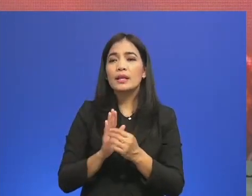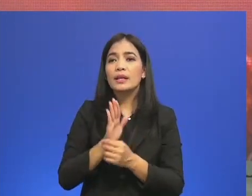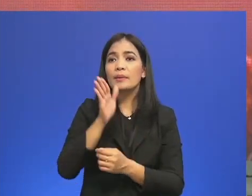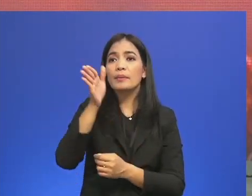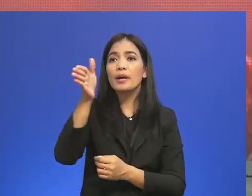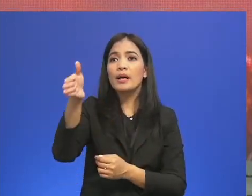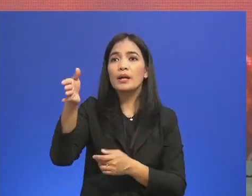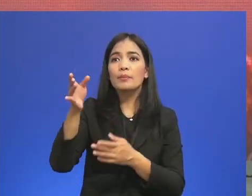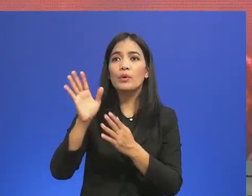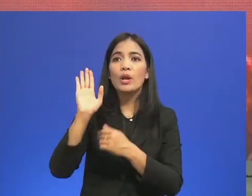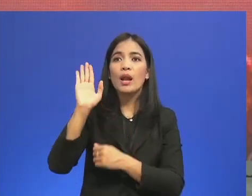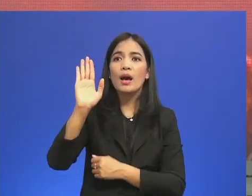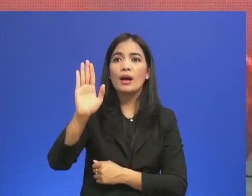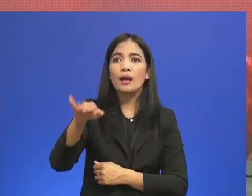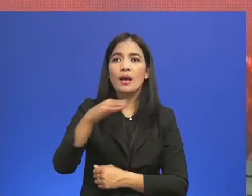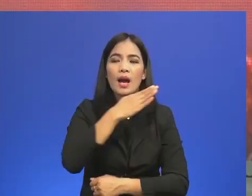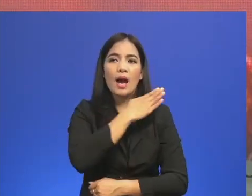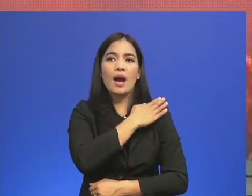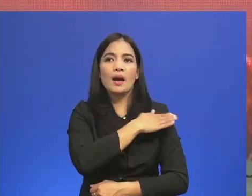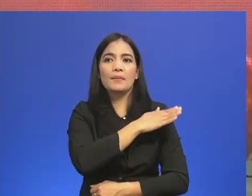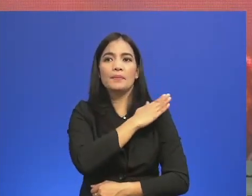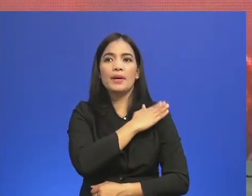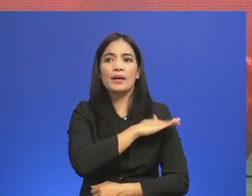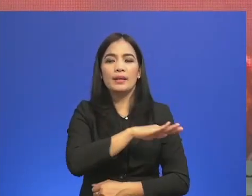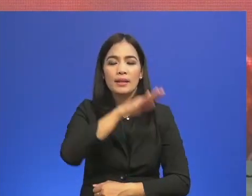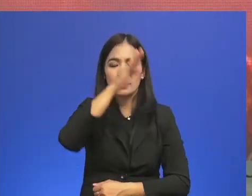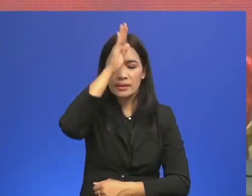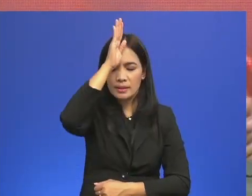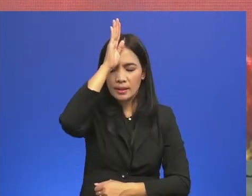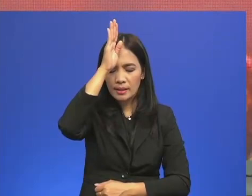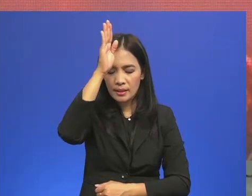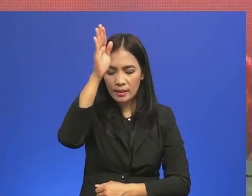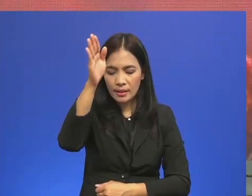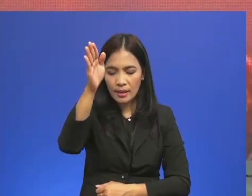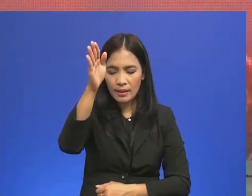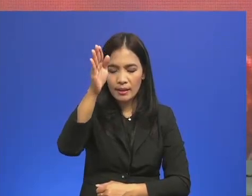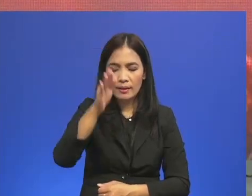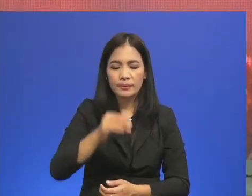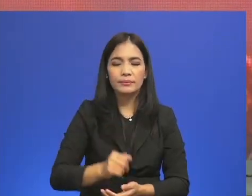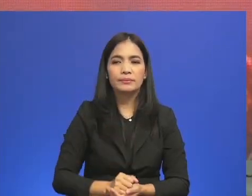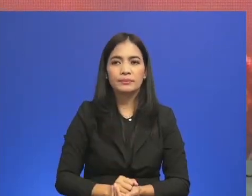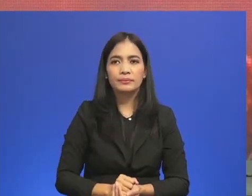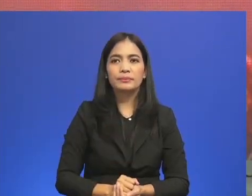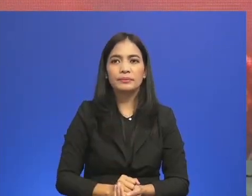iring berpulangnya hamba yang setia.